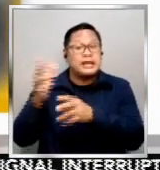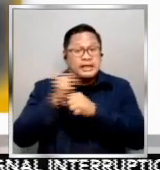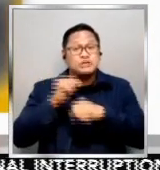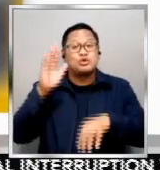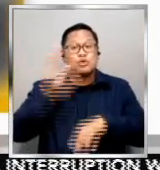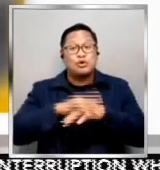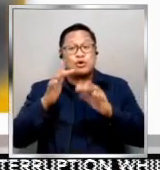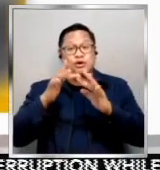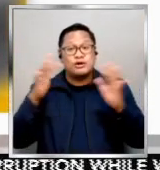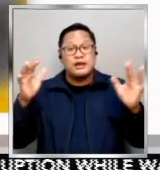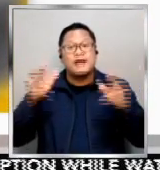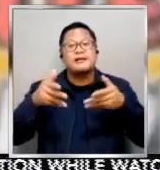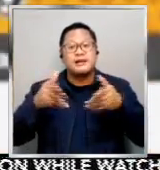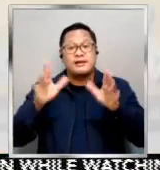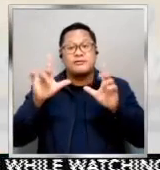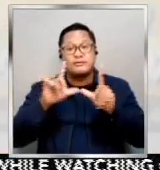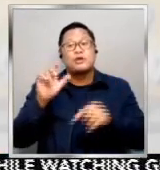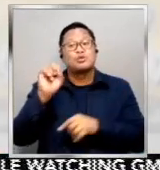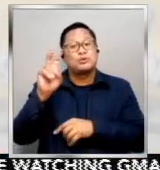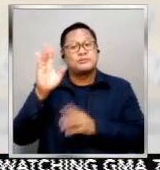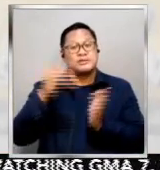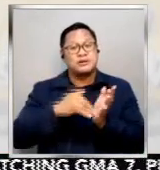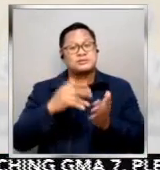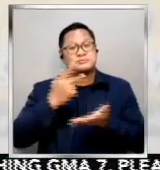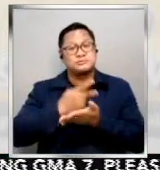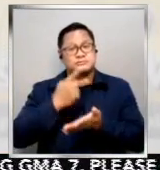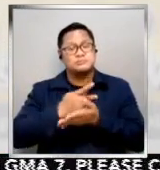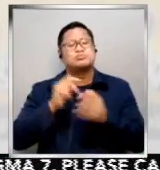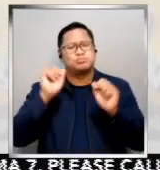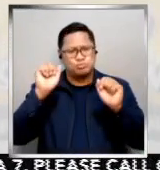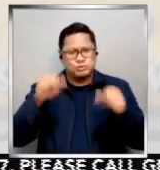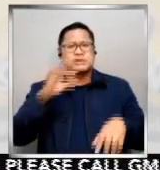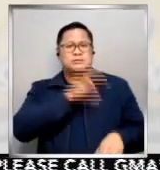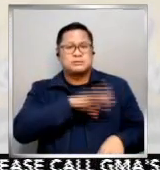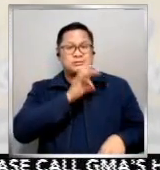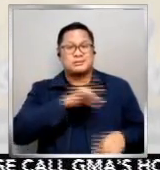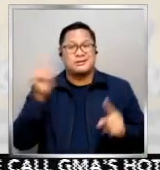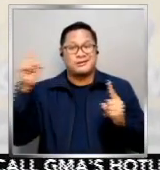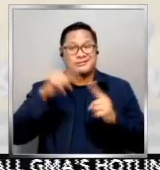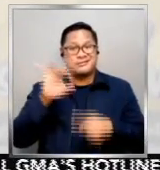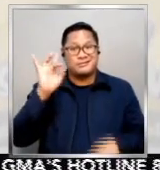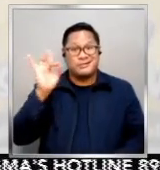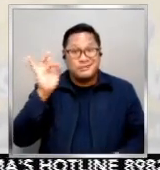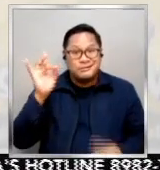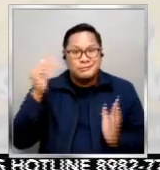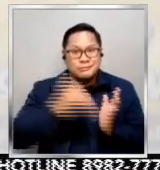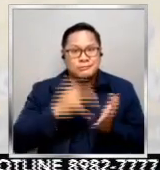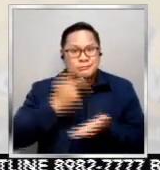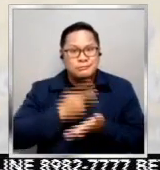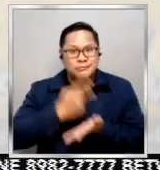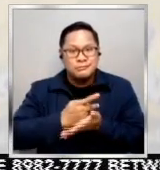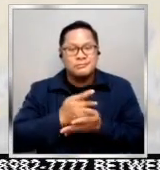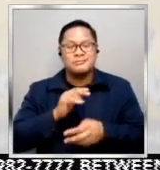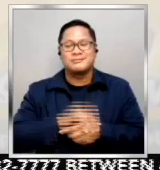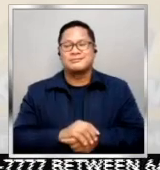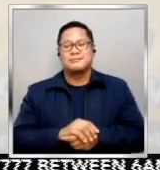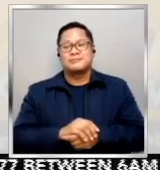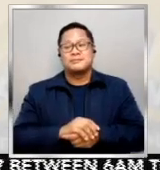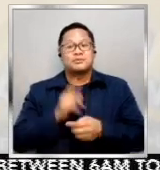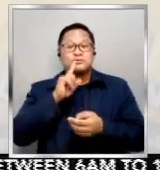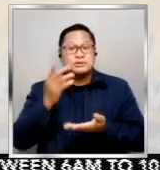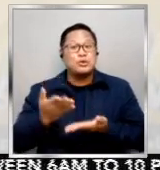halagang 12,000 pesos na pwede raw kumita ng hanggang 80,000 pesos. Ito pong mga offers of